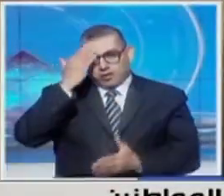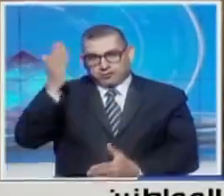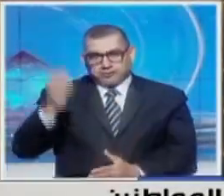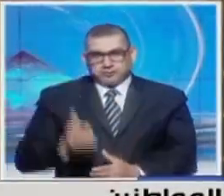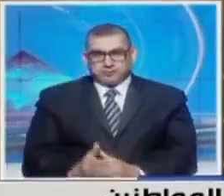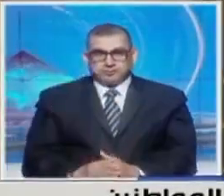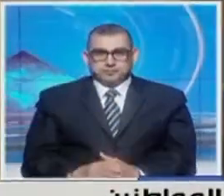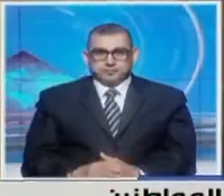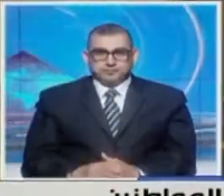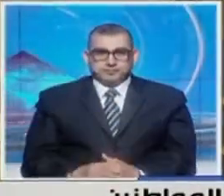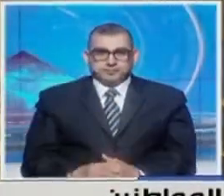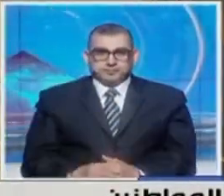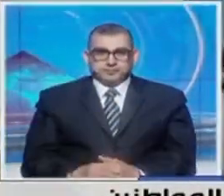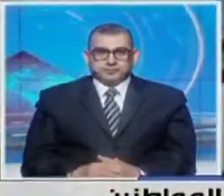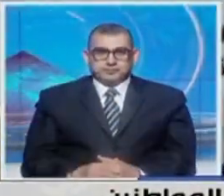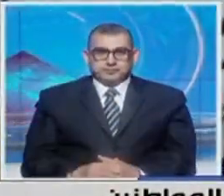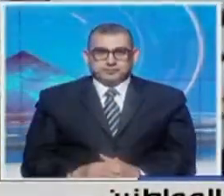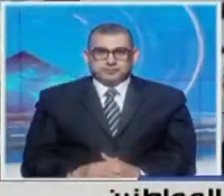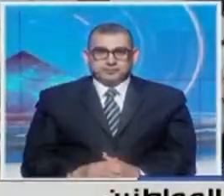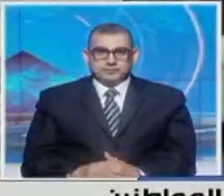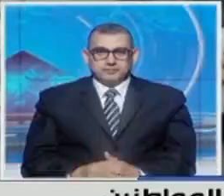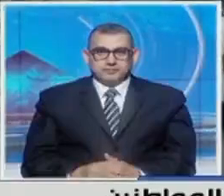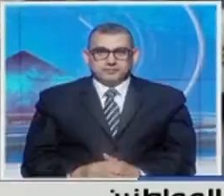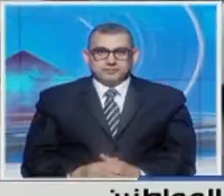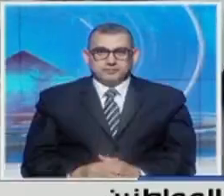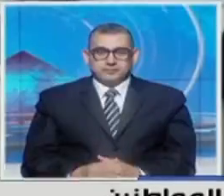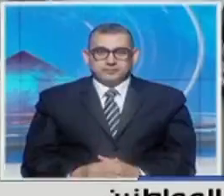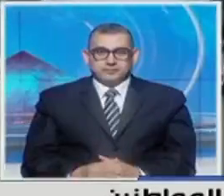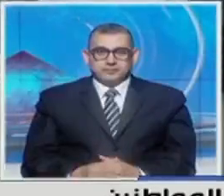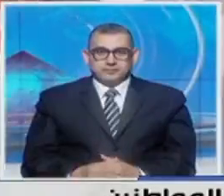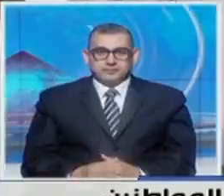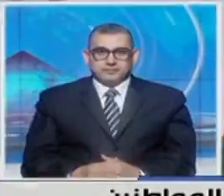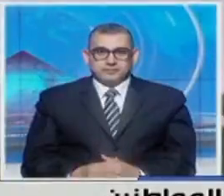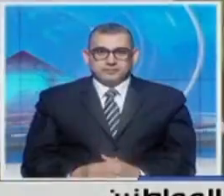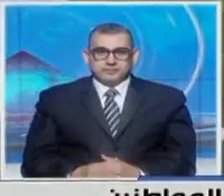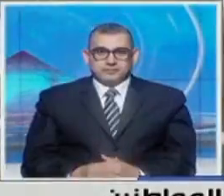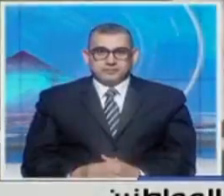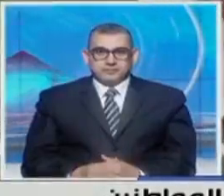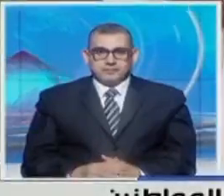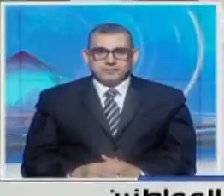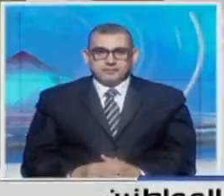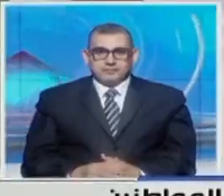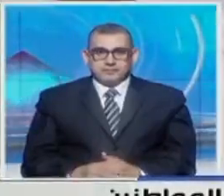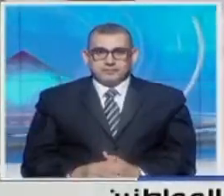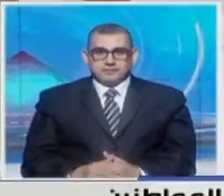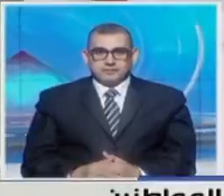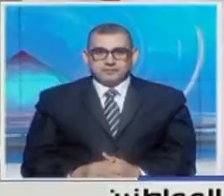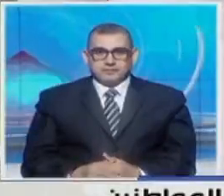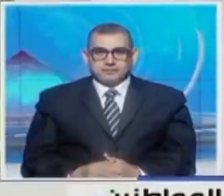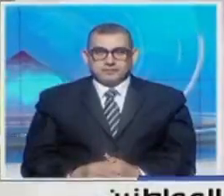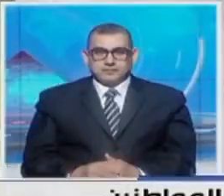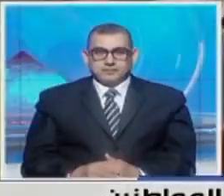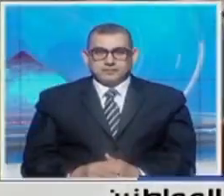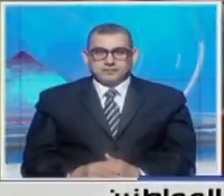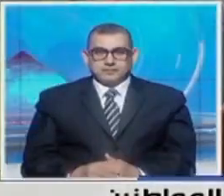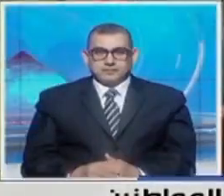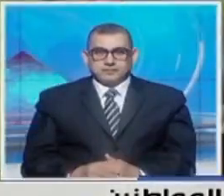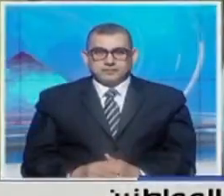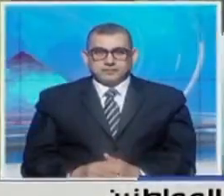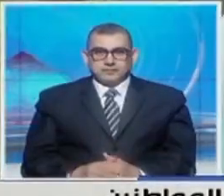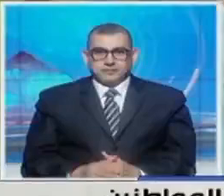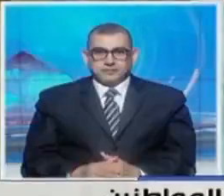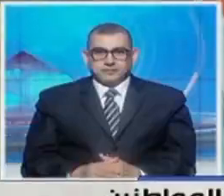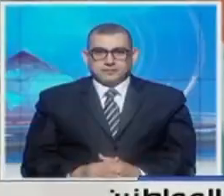احنا مصر ومصر احنا في كل صعب، والحكاية مستمرة من سنين،